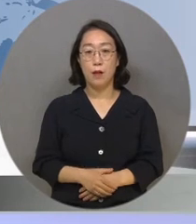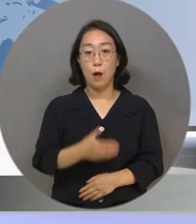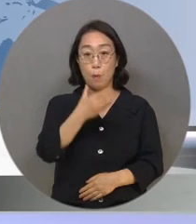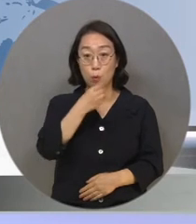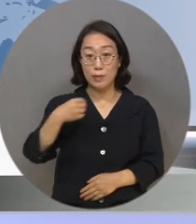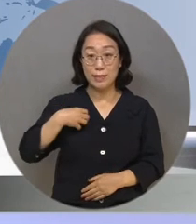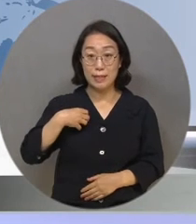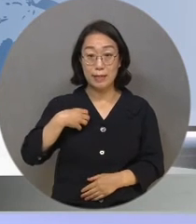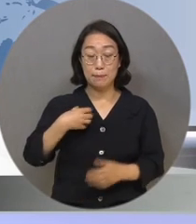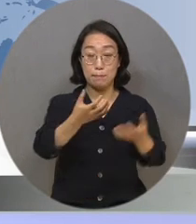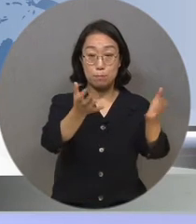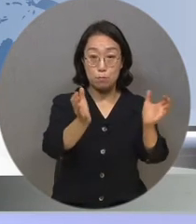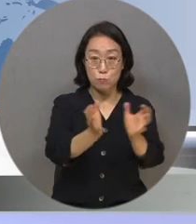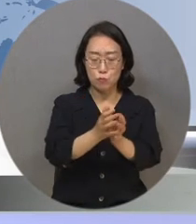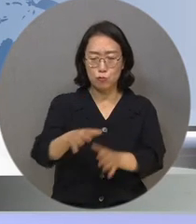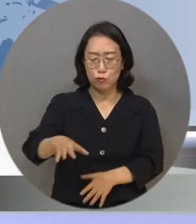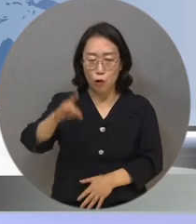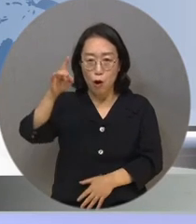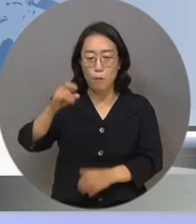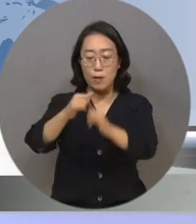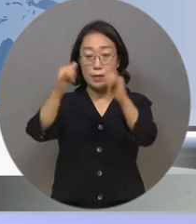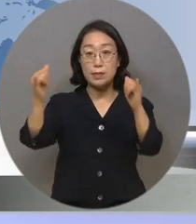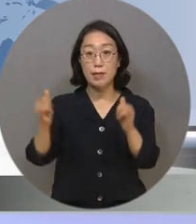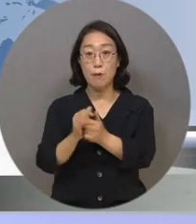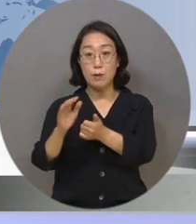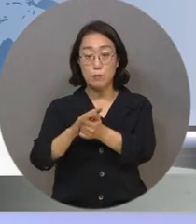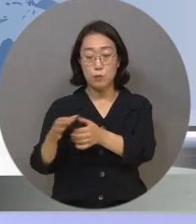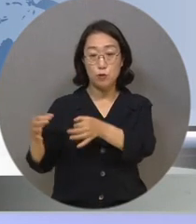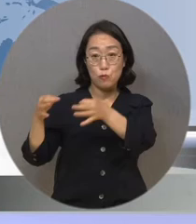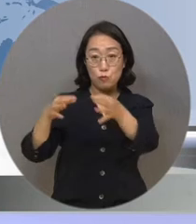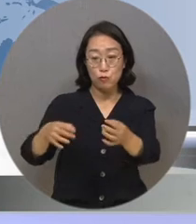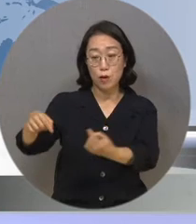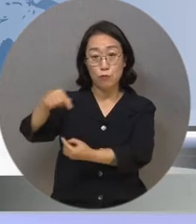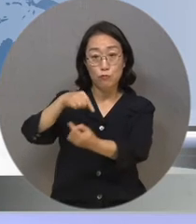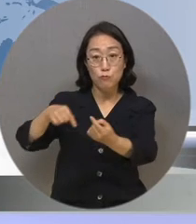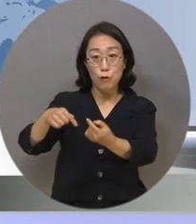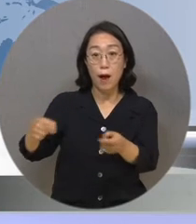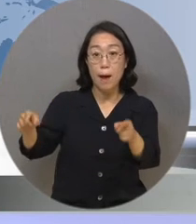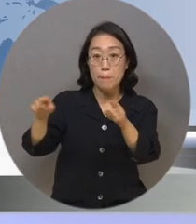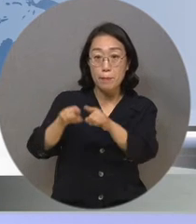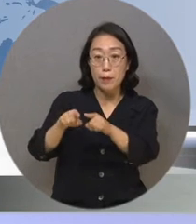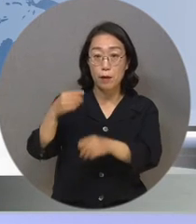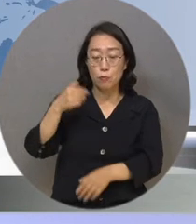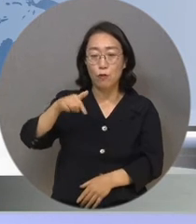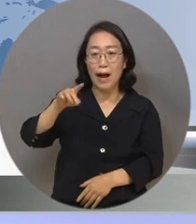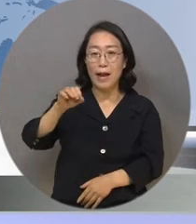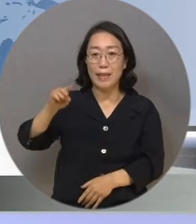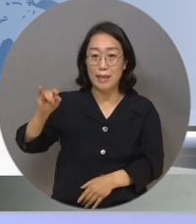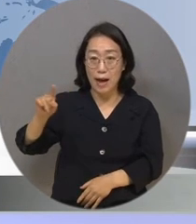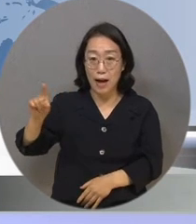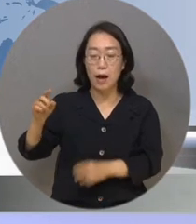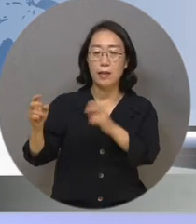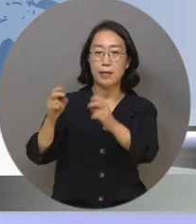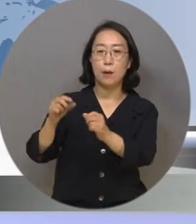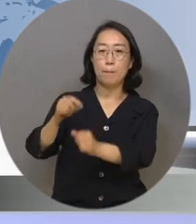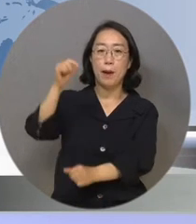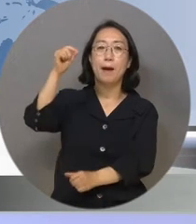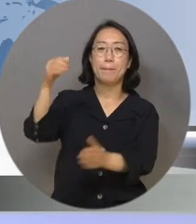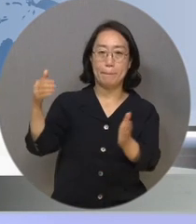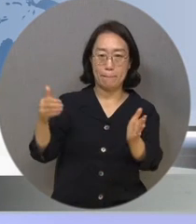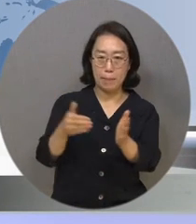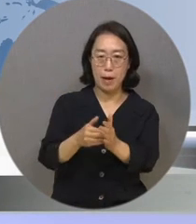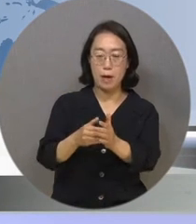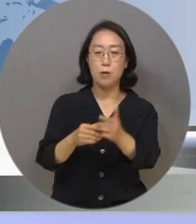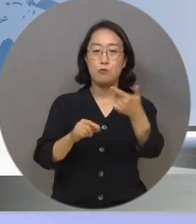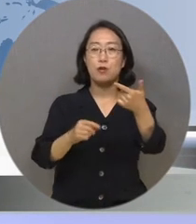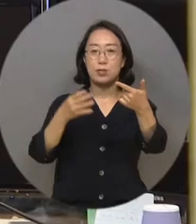보건복지부가 올해 처음으로 조성되는 사회서비스 투자펀드 운용사로 가이아 벤처 파트너스를 지난 14일 최종